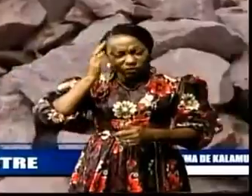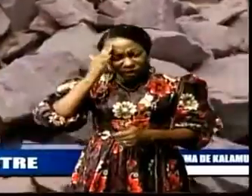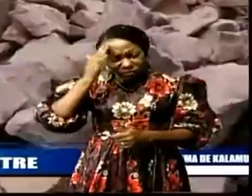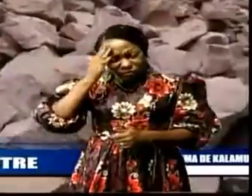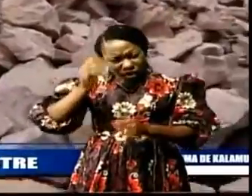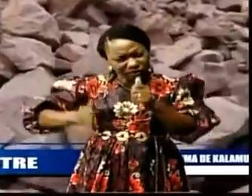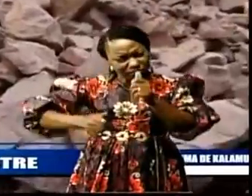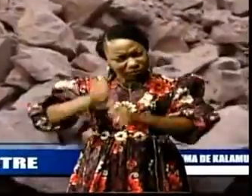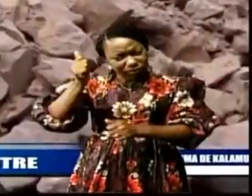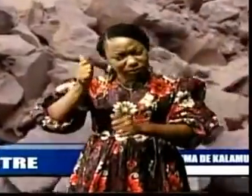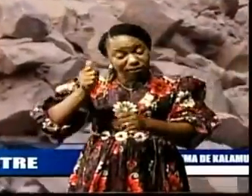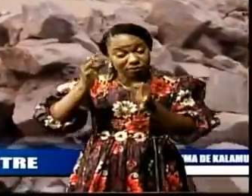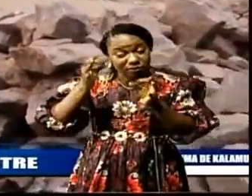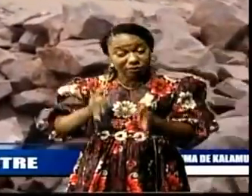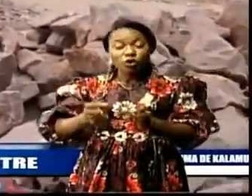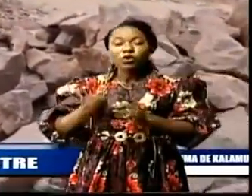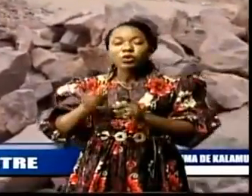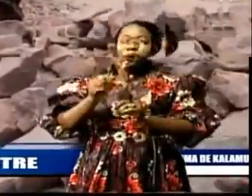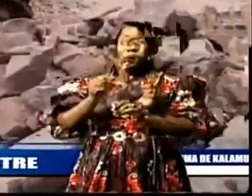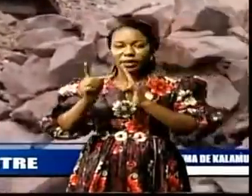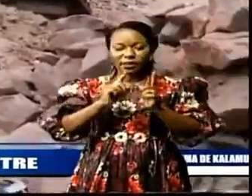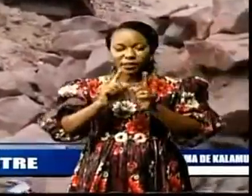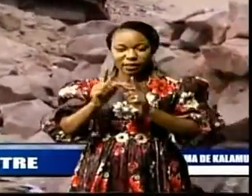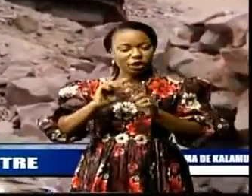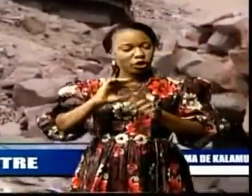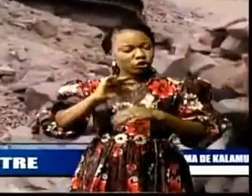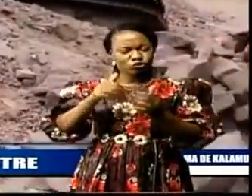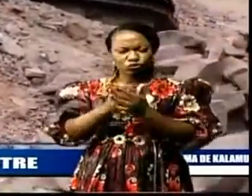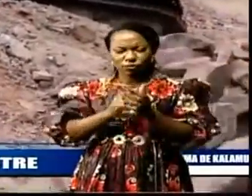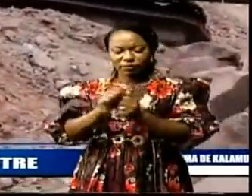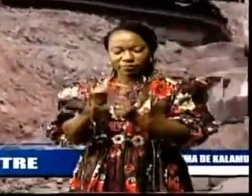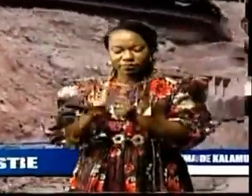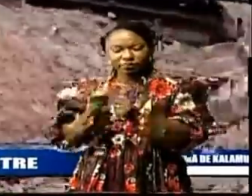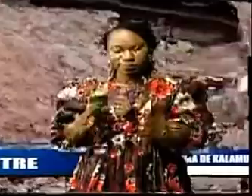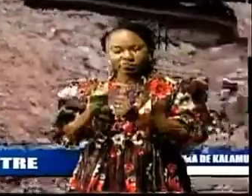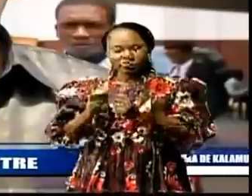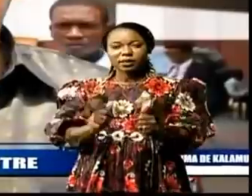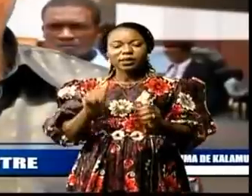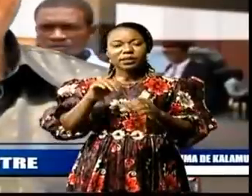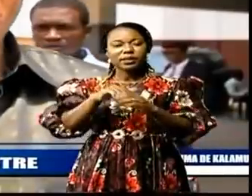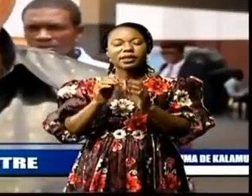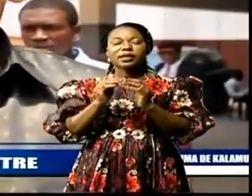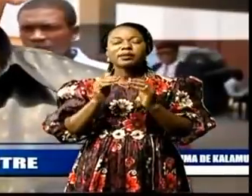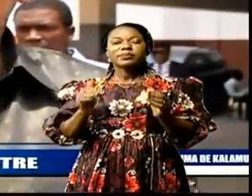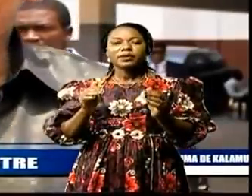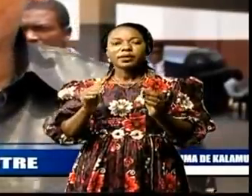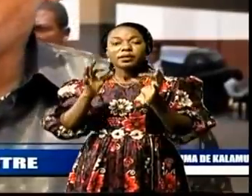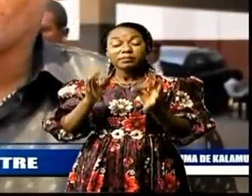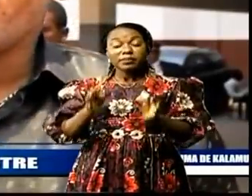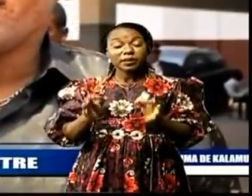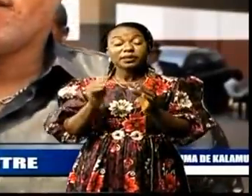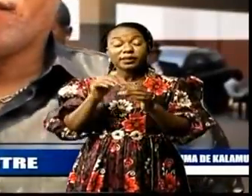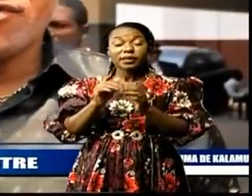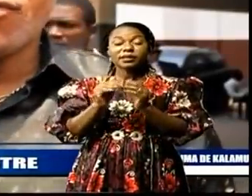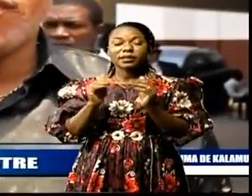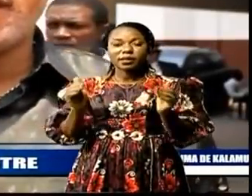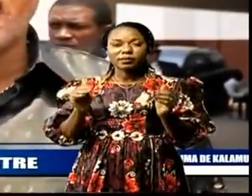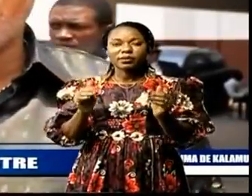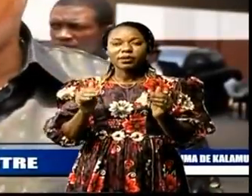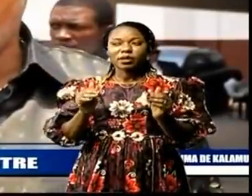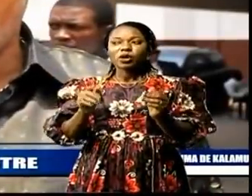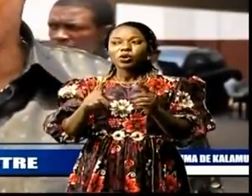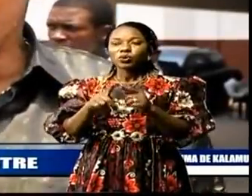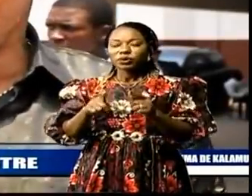plus. Et on a parlé, tout s'est passé vraiment dans la paix, dans le calme. Ils ont